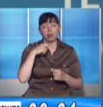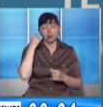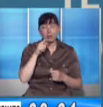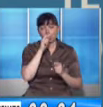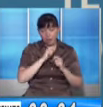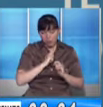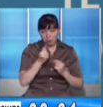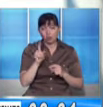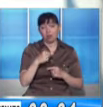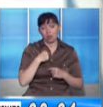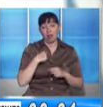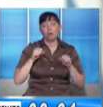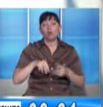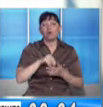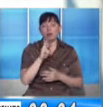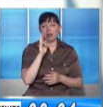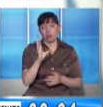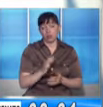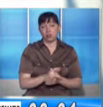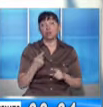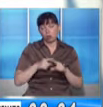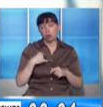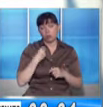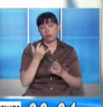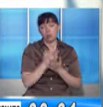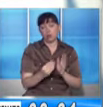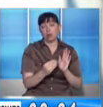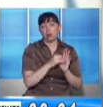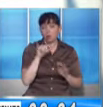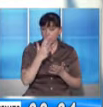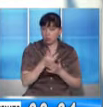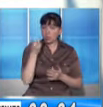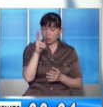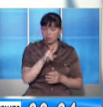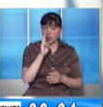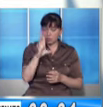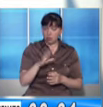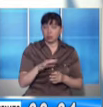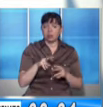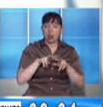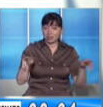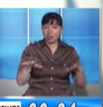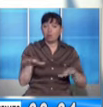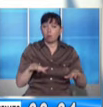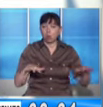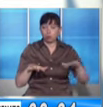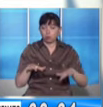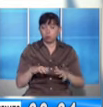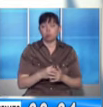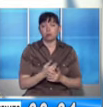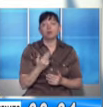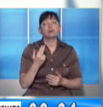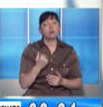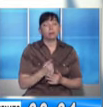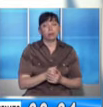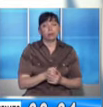apartament și l-am declarat. Da. Tot aveți două apartamente cu suprafețe identice, asta spun colegii? Am un singur